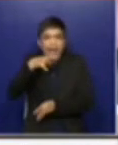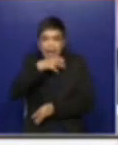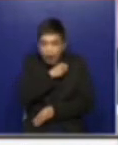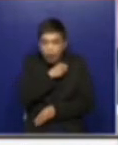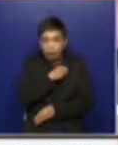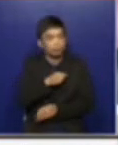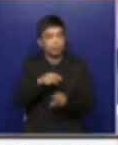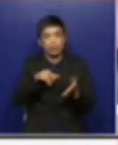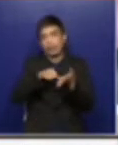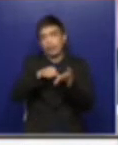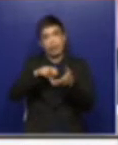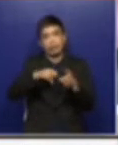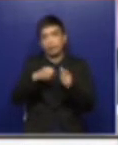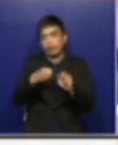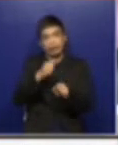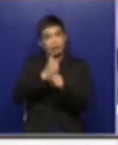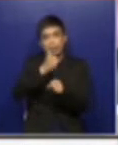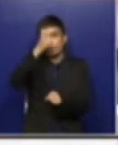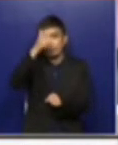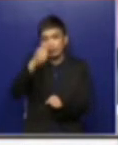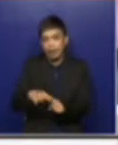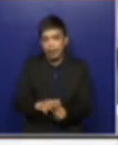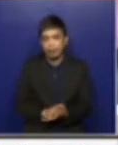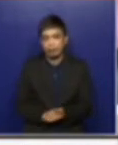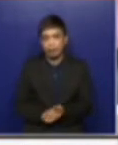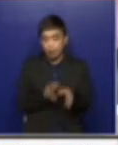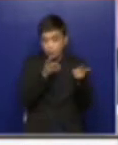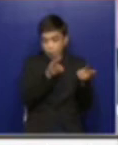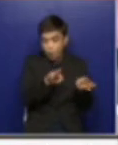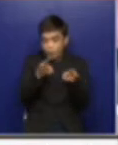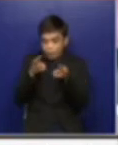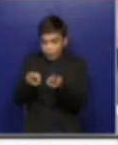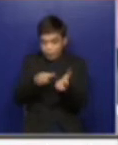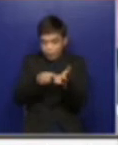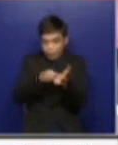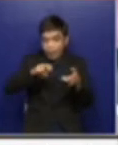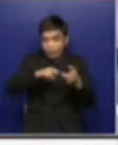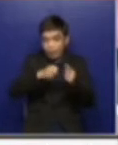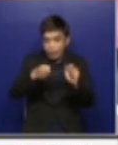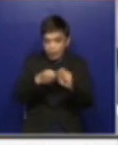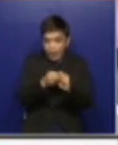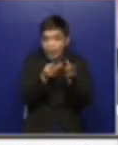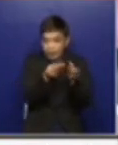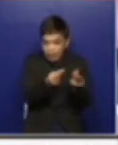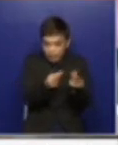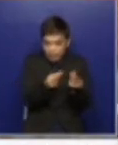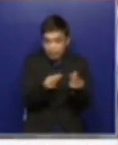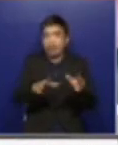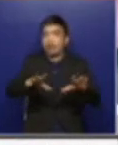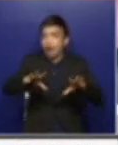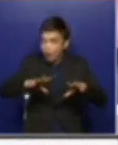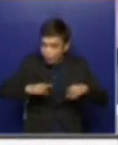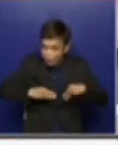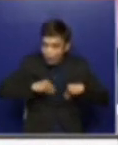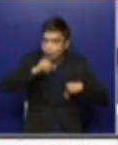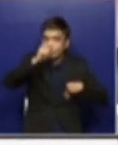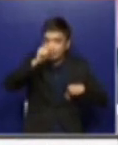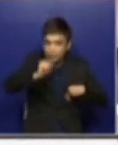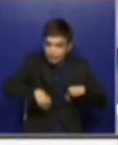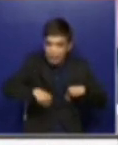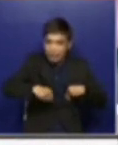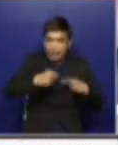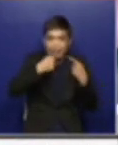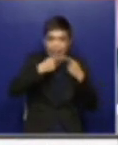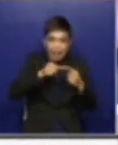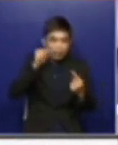านครับโดยหลักการที่จะตั้งขึ้นมาเพื่อแก้ปัญหาที่ดินให้ประชาชนผมเห็นด้วยแต่โดยวิสัยทัศน์